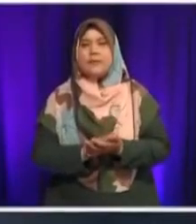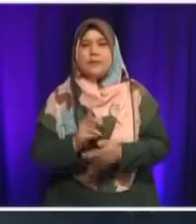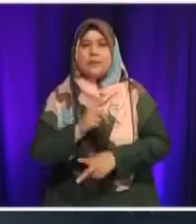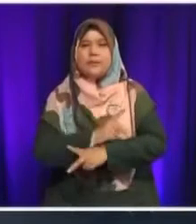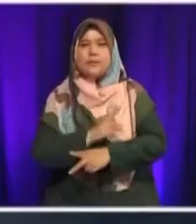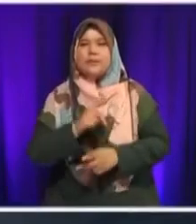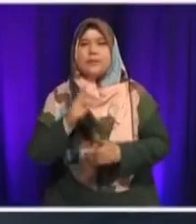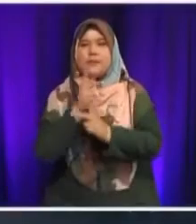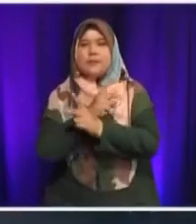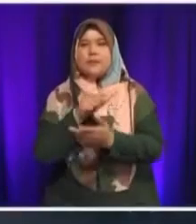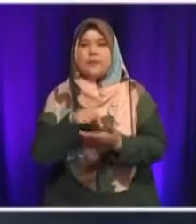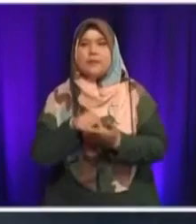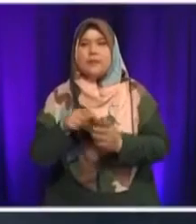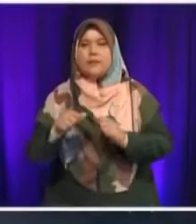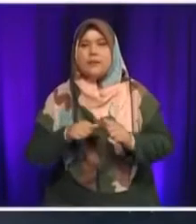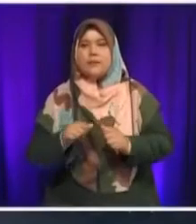bersamanya